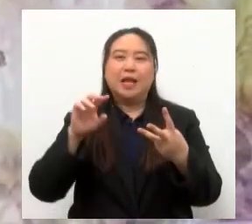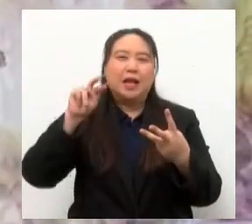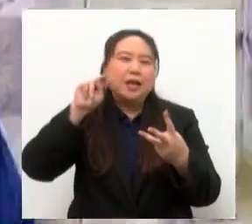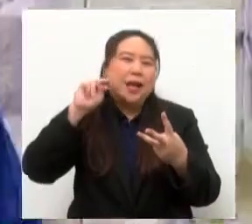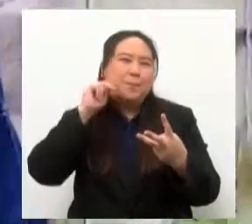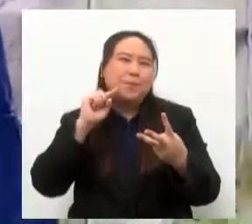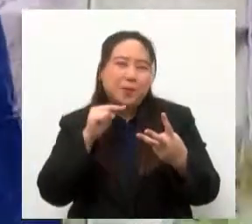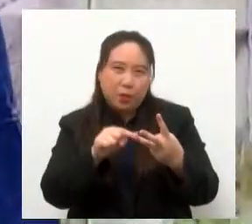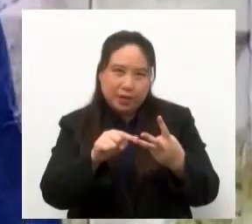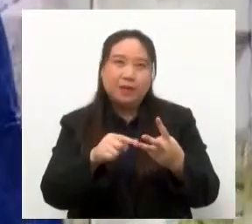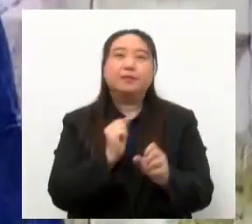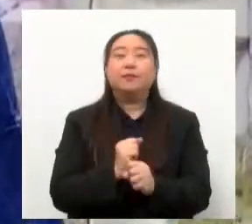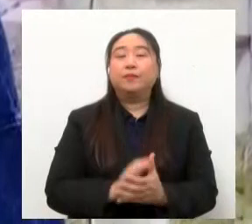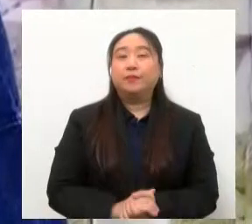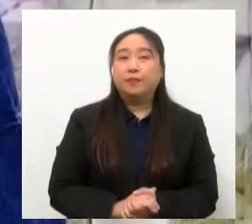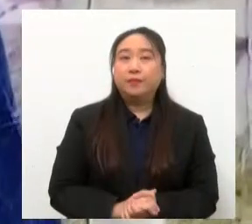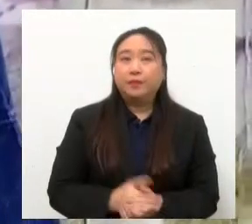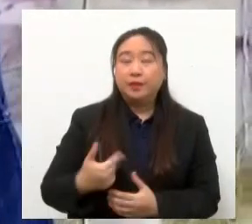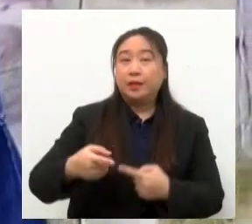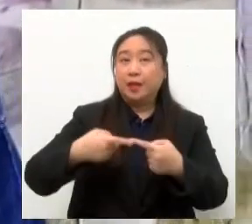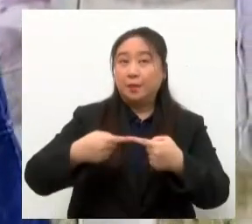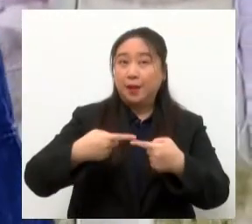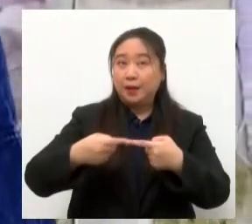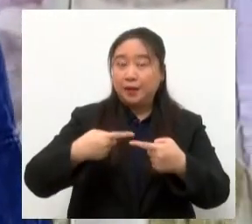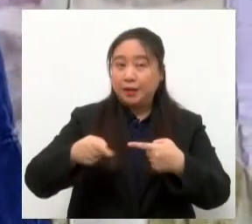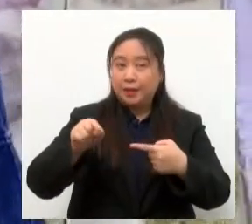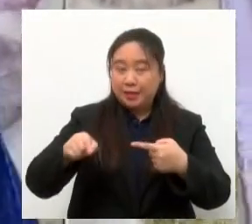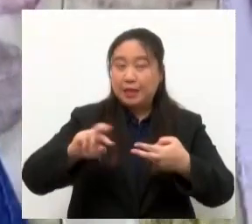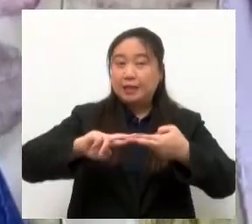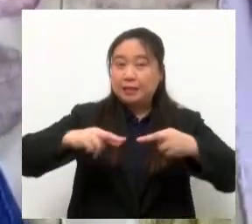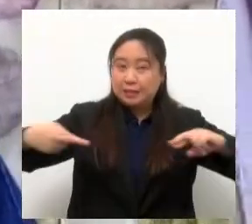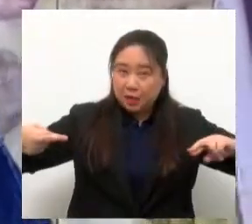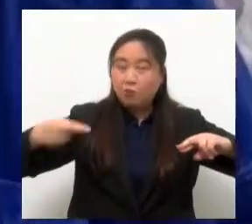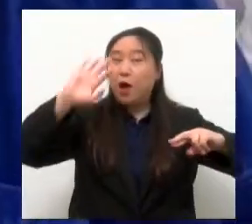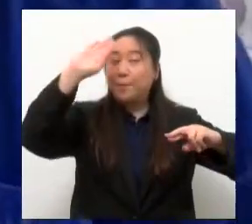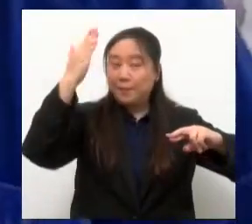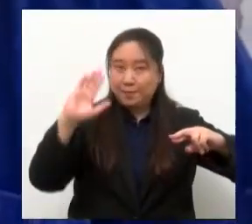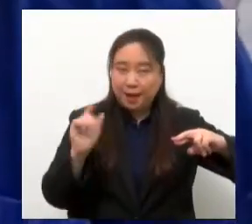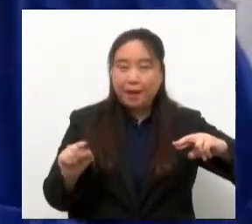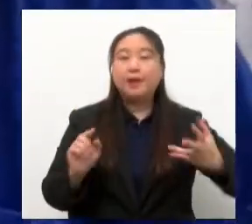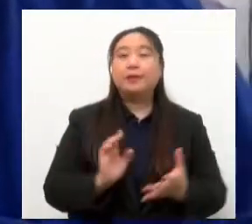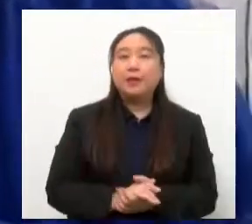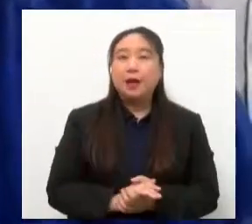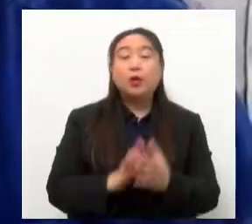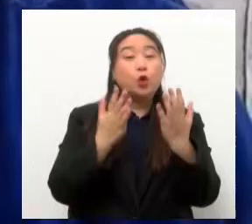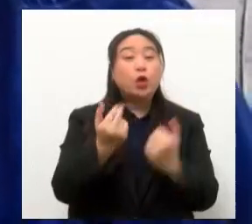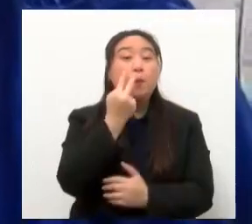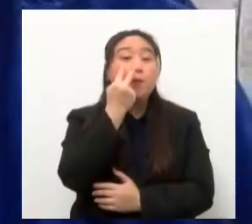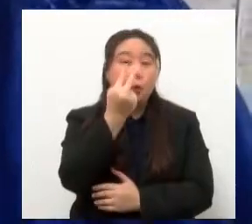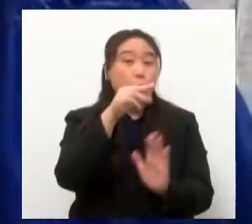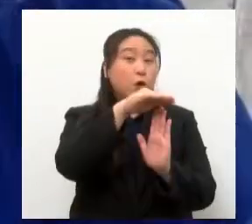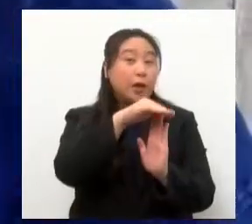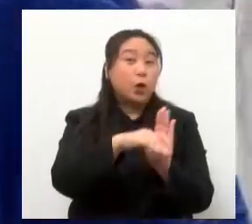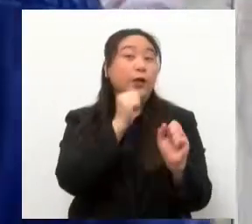ค่ะ พลาสติกคืออาหารเชื่อฟังใบมันที่ว่าถือจะไปดู ไปดูขั้นตอนการทำชิ้นงานกันเล